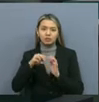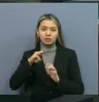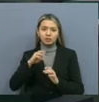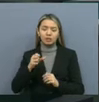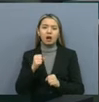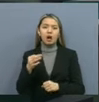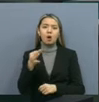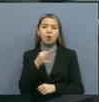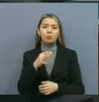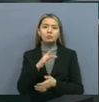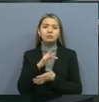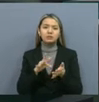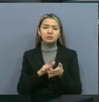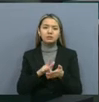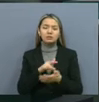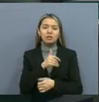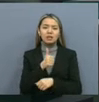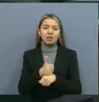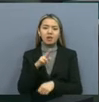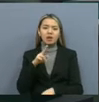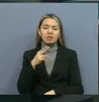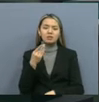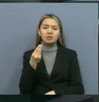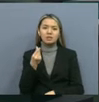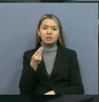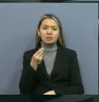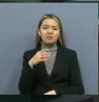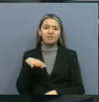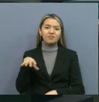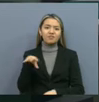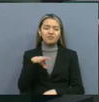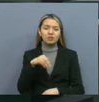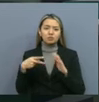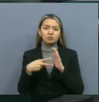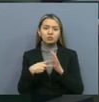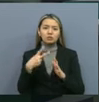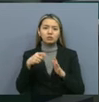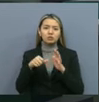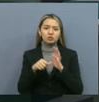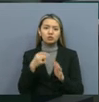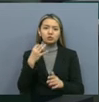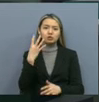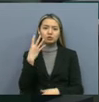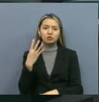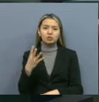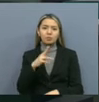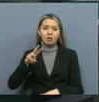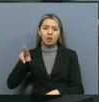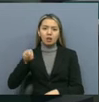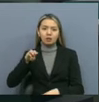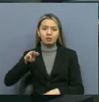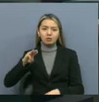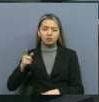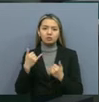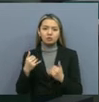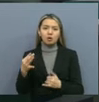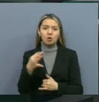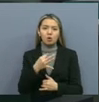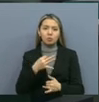ал облыс орталығының негізгі капиталына құйылған инвестиция көлемі 36,4 миллиард теңгені құрайды. Бұл жайында